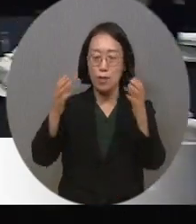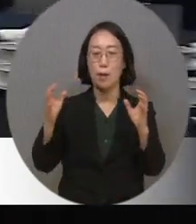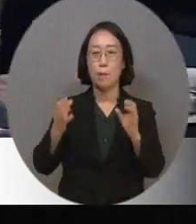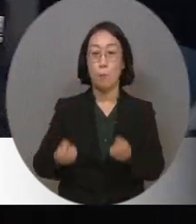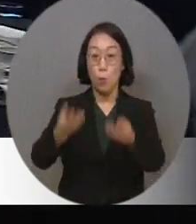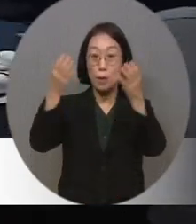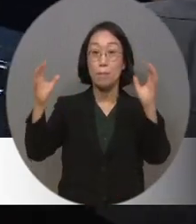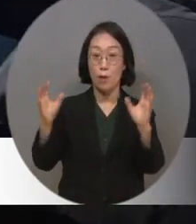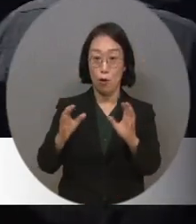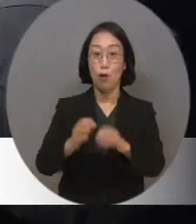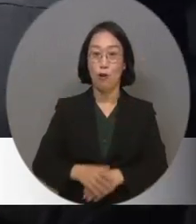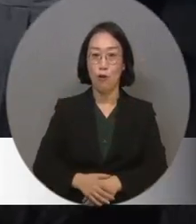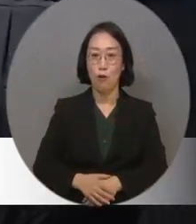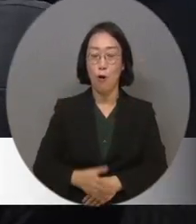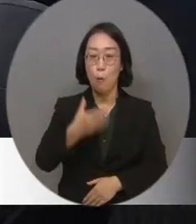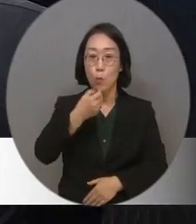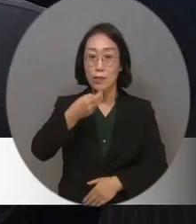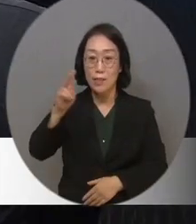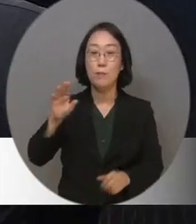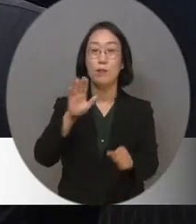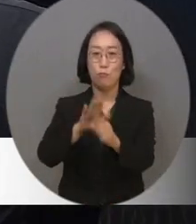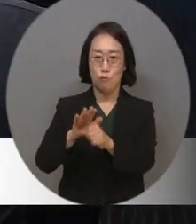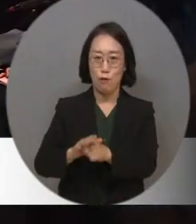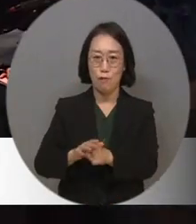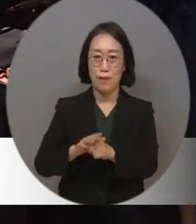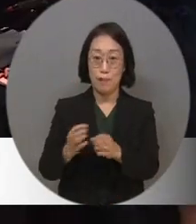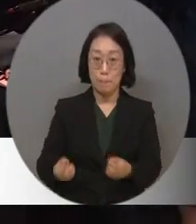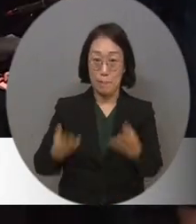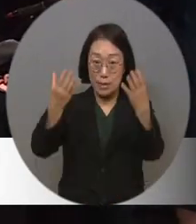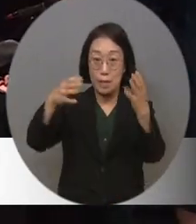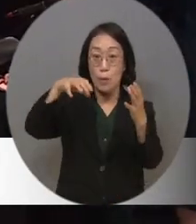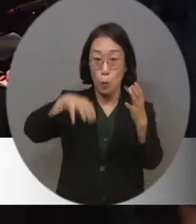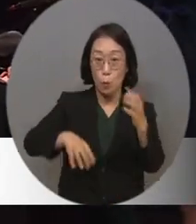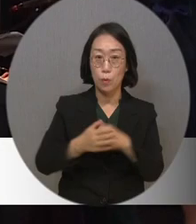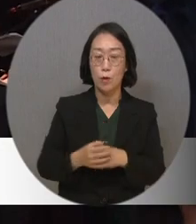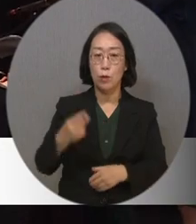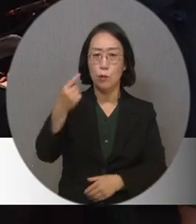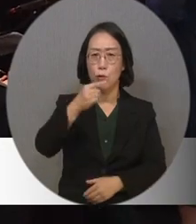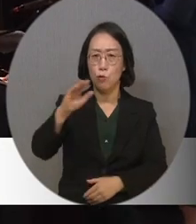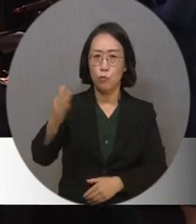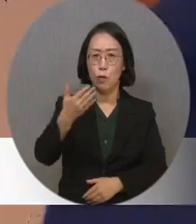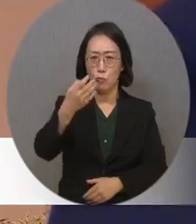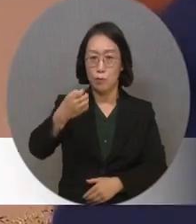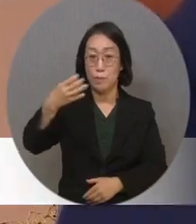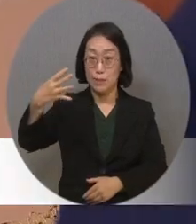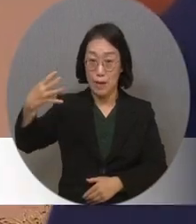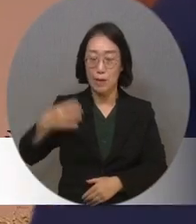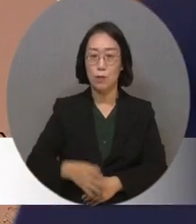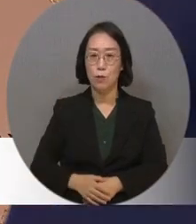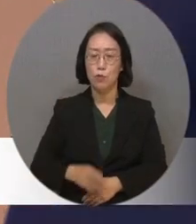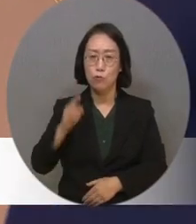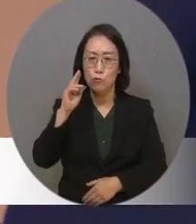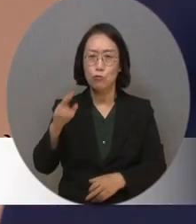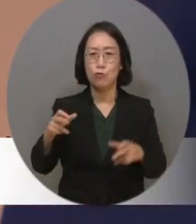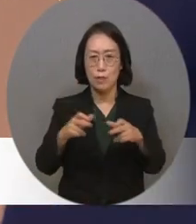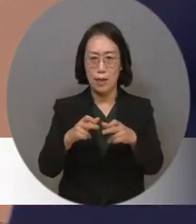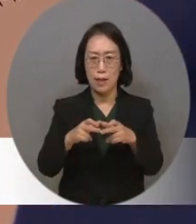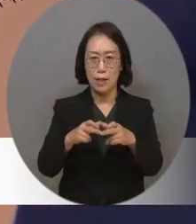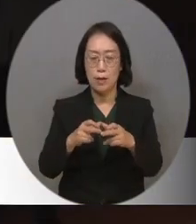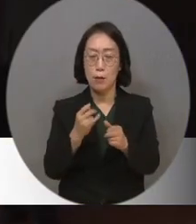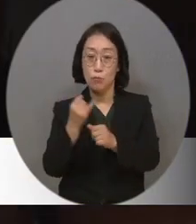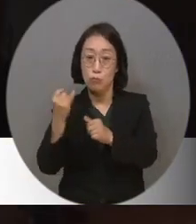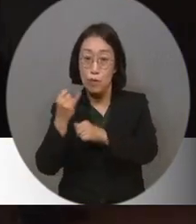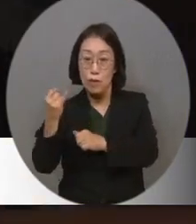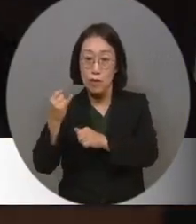개최했습니다 복지 등이 후원한 이번 행사는 지난 1994년 전국 중중장애인 배우자 초청 대회를